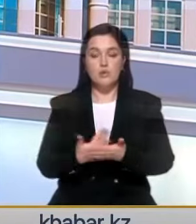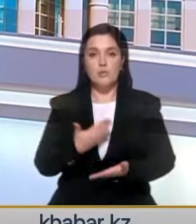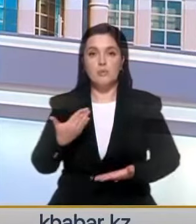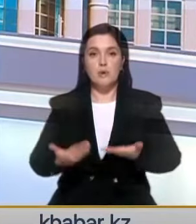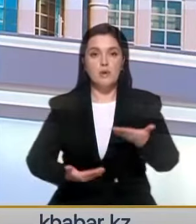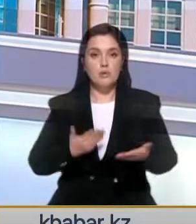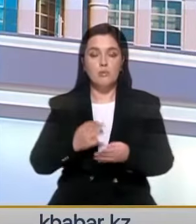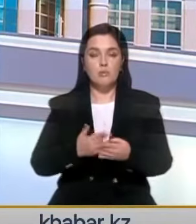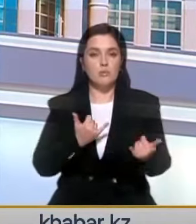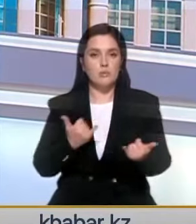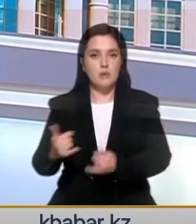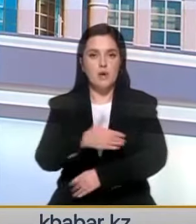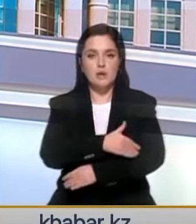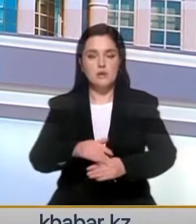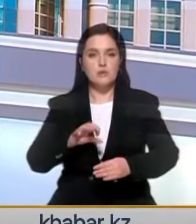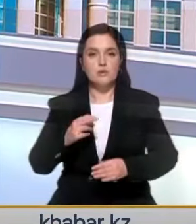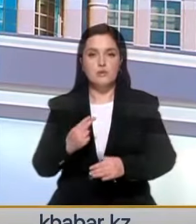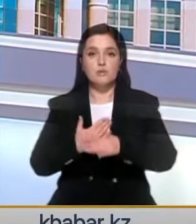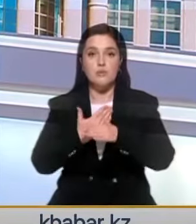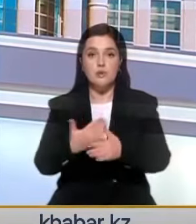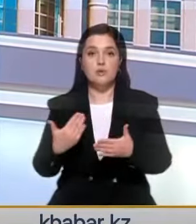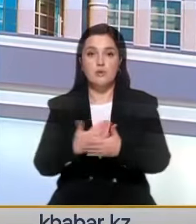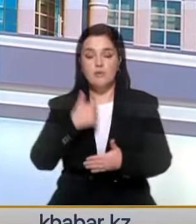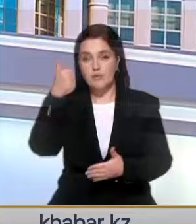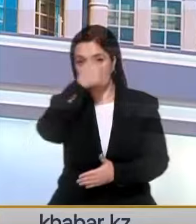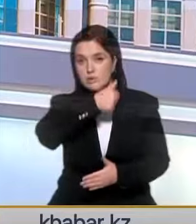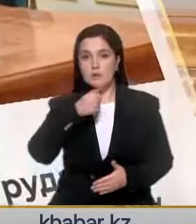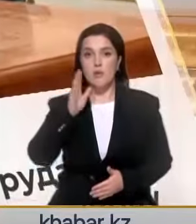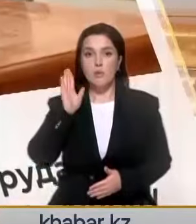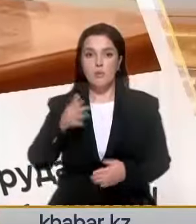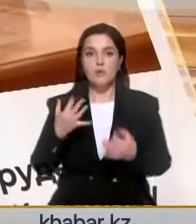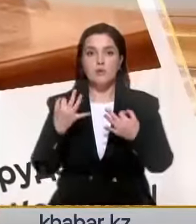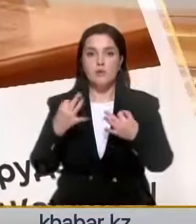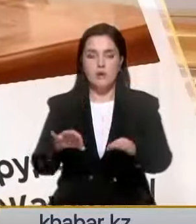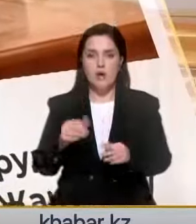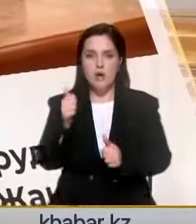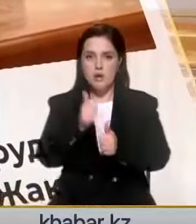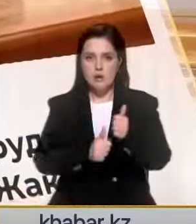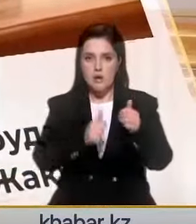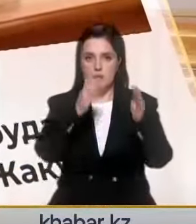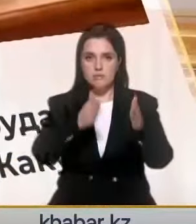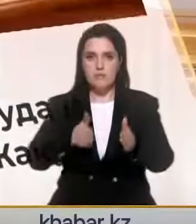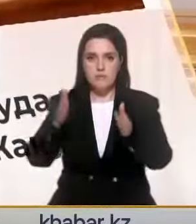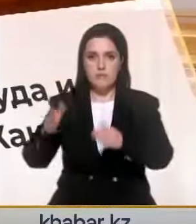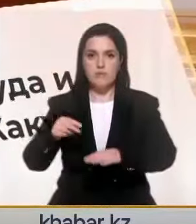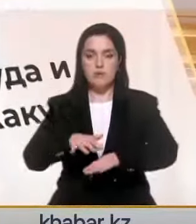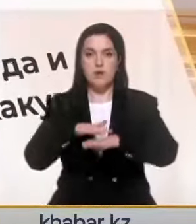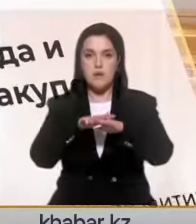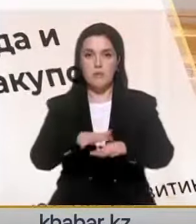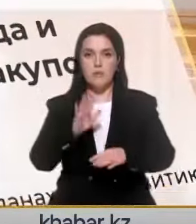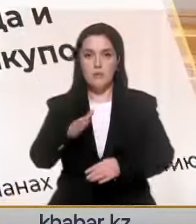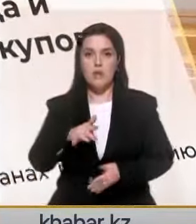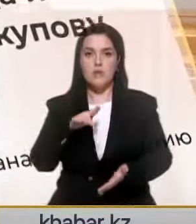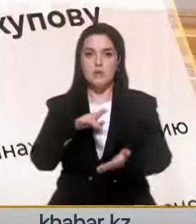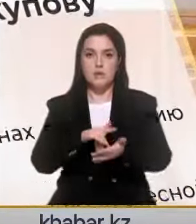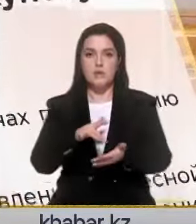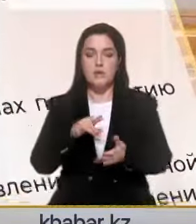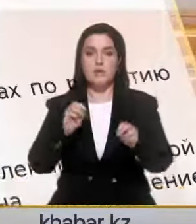предоставления адресной соцпомощи с Нового года в стране запустят лицензирование с по душевым финансированием центров оказания специальных